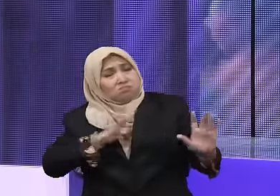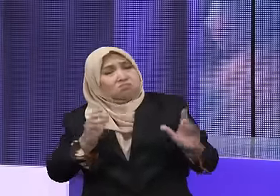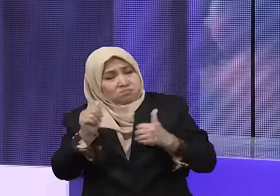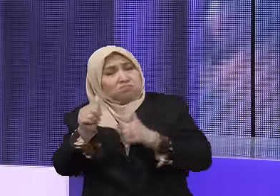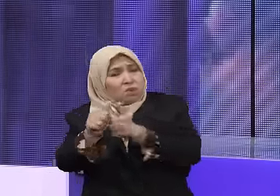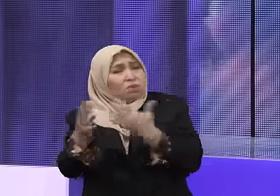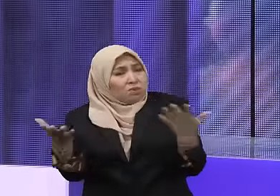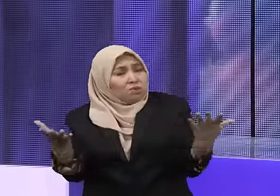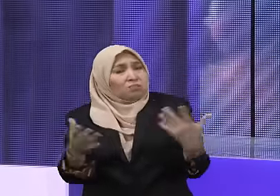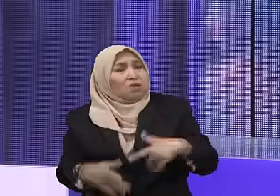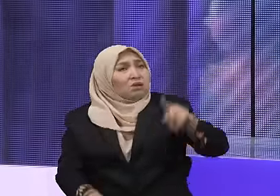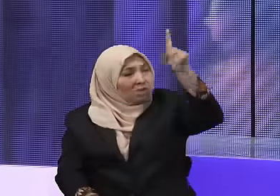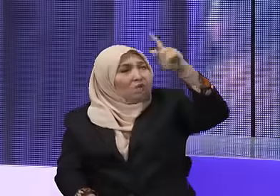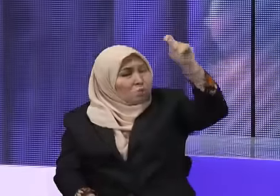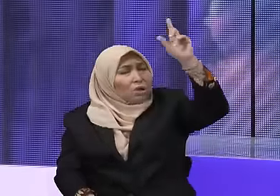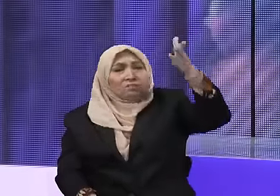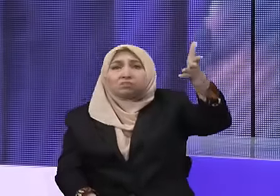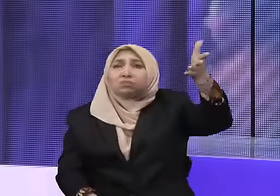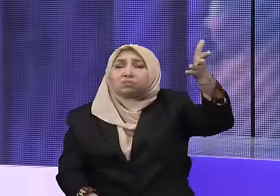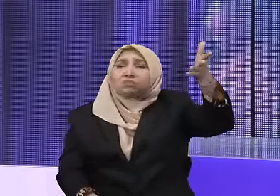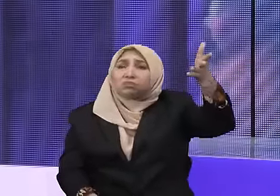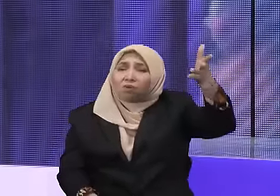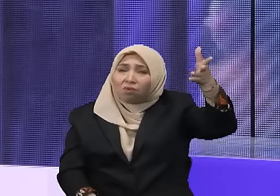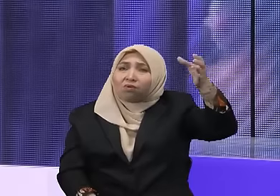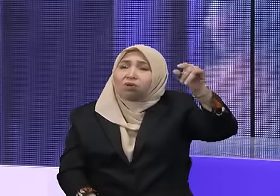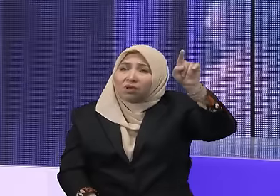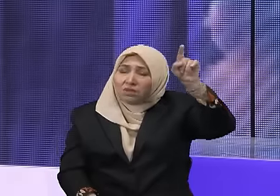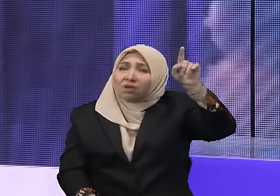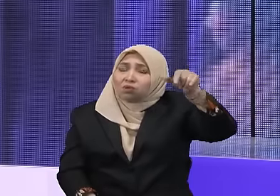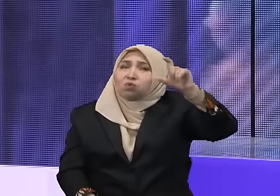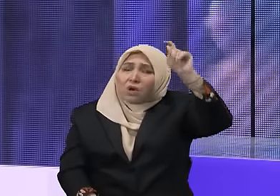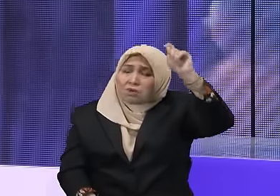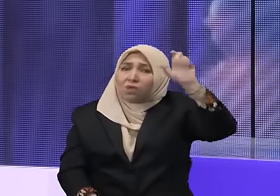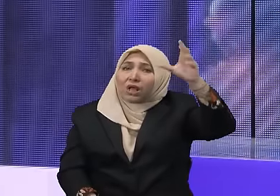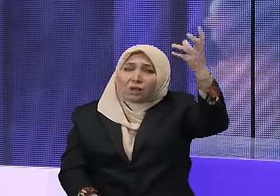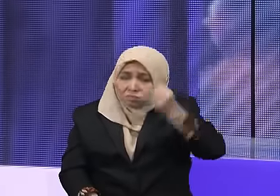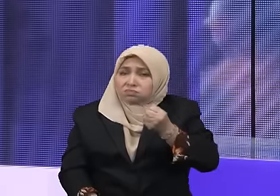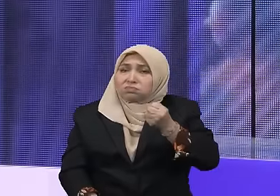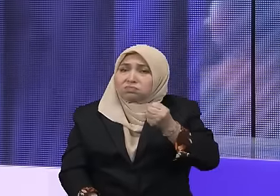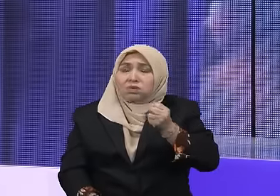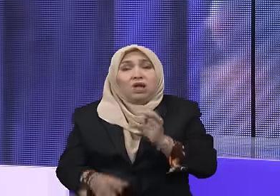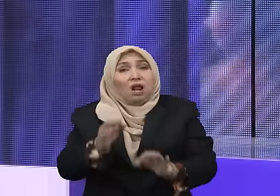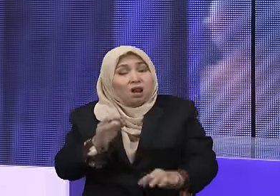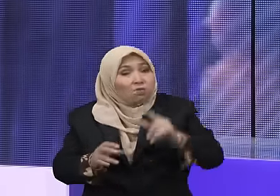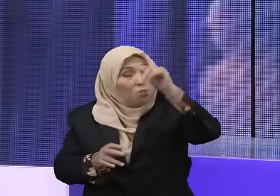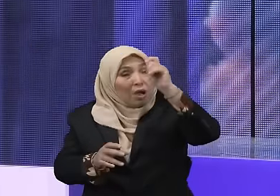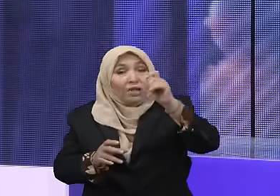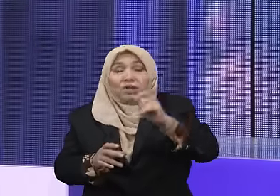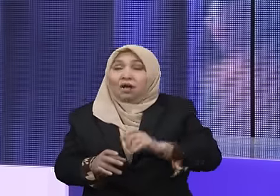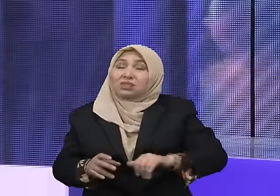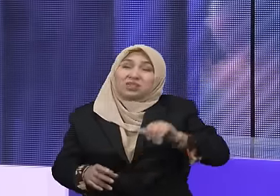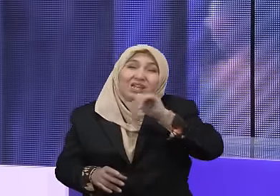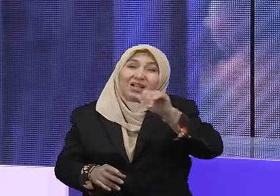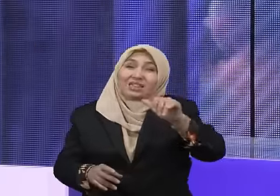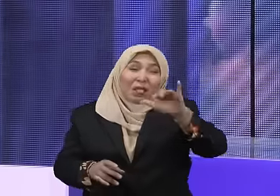kamu, okey ini Tuhan, okey. Oh, ini ya, Tuhan boleh terbenam. Kalau Tuhan yang tak stabil